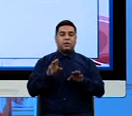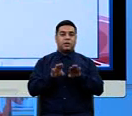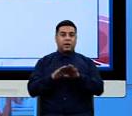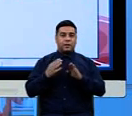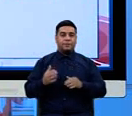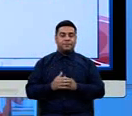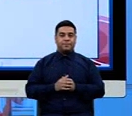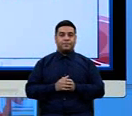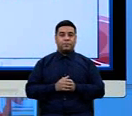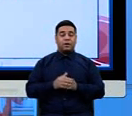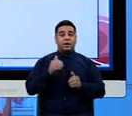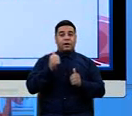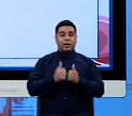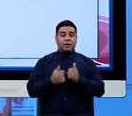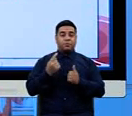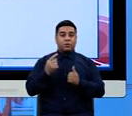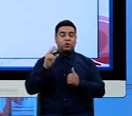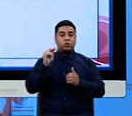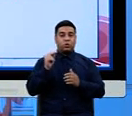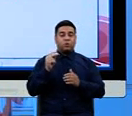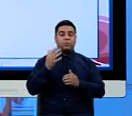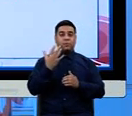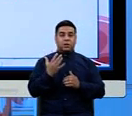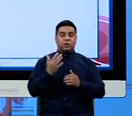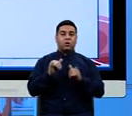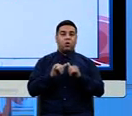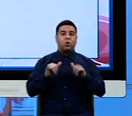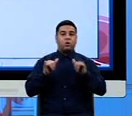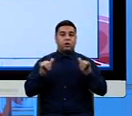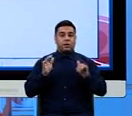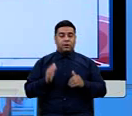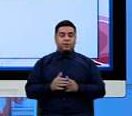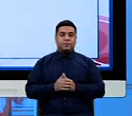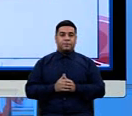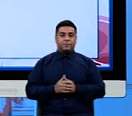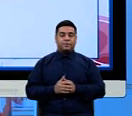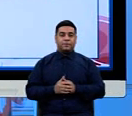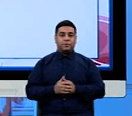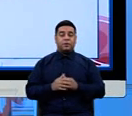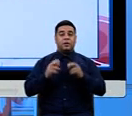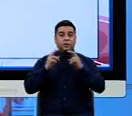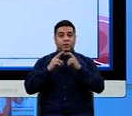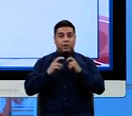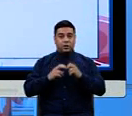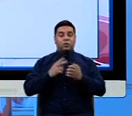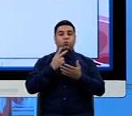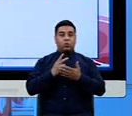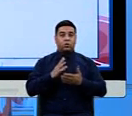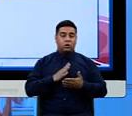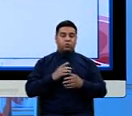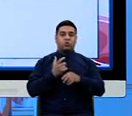teng. Har bir son 5 daga ortib bormoqda. Tekshirib